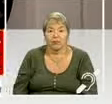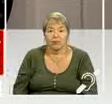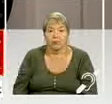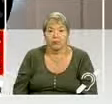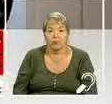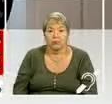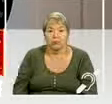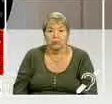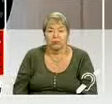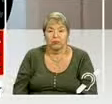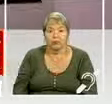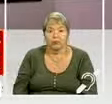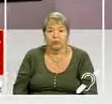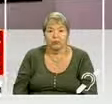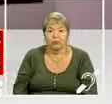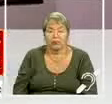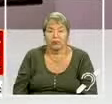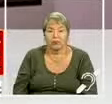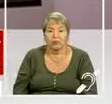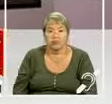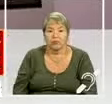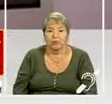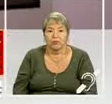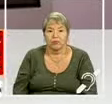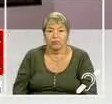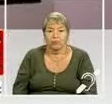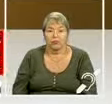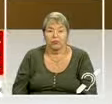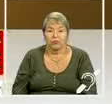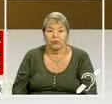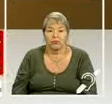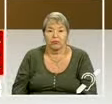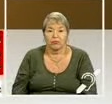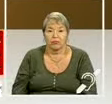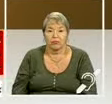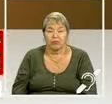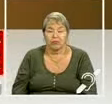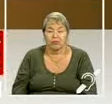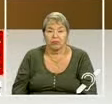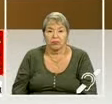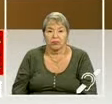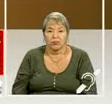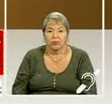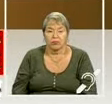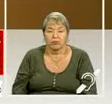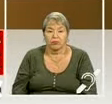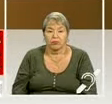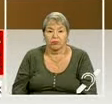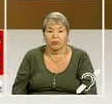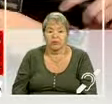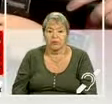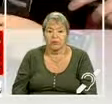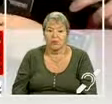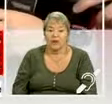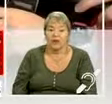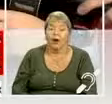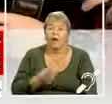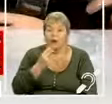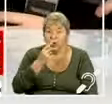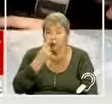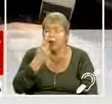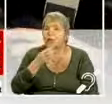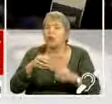depunerii cererii. Nu cred că va fi un număr foarte, foarte mare de cereri, nu vorbim de sute de mii de situații. Este vorba de o